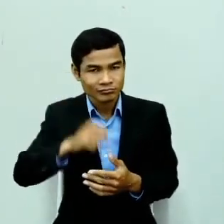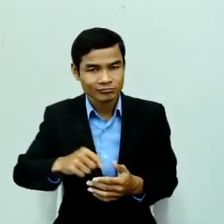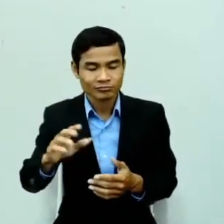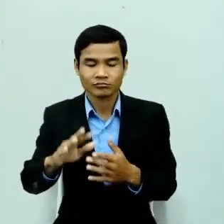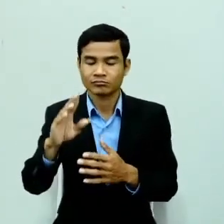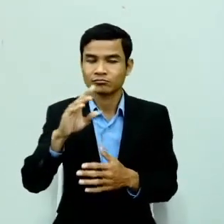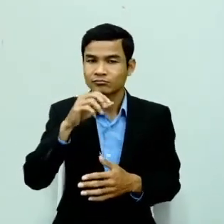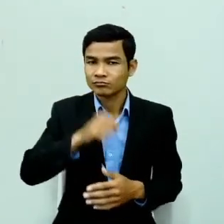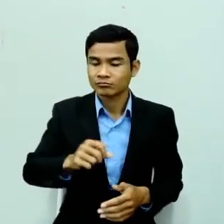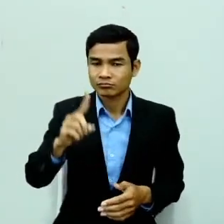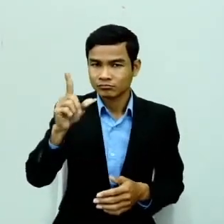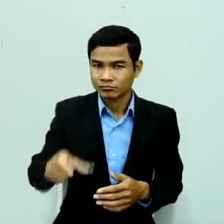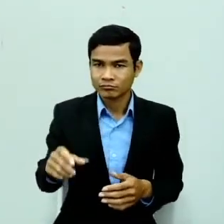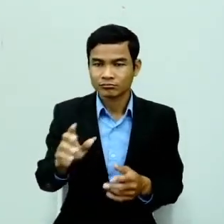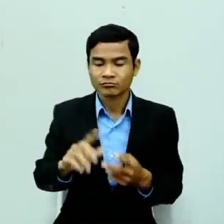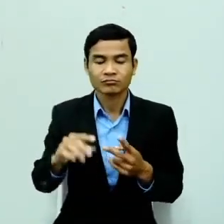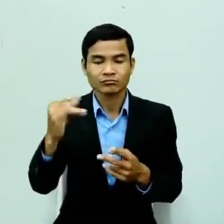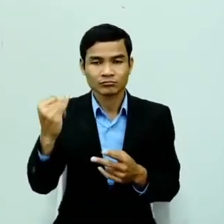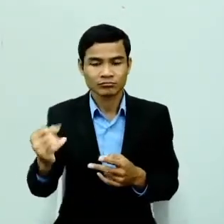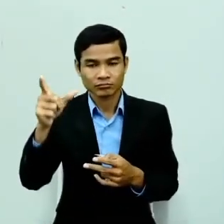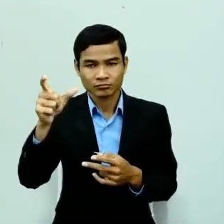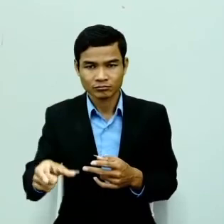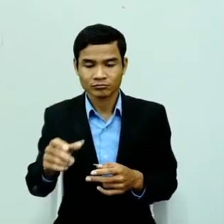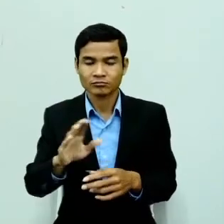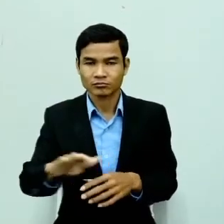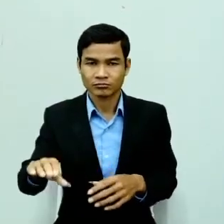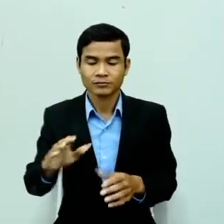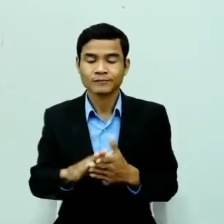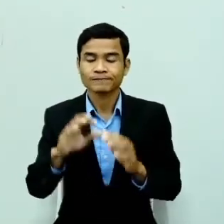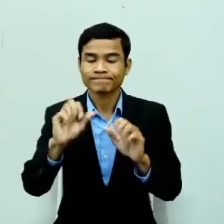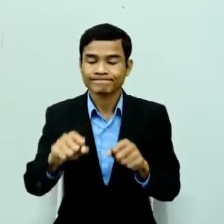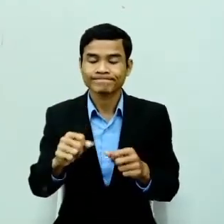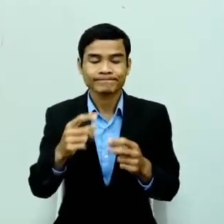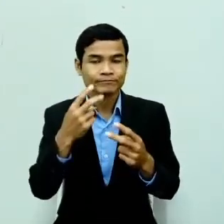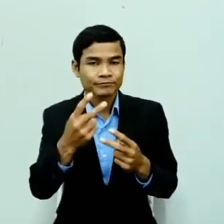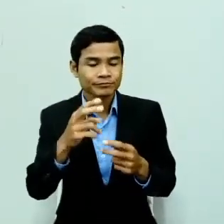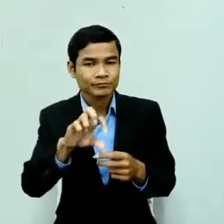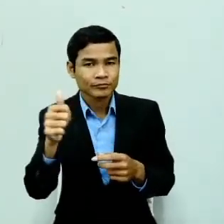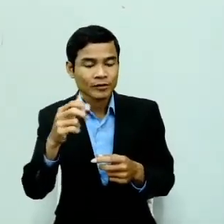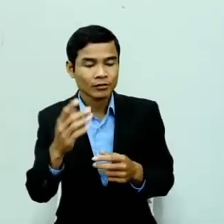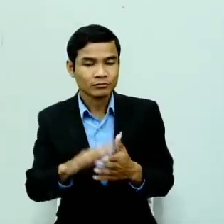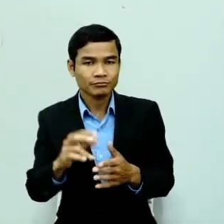mình nè hai nâng manu khmer mà nè khai pin nâng con khơi ấy tiết con